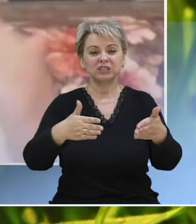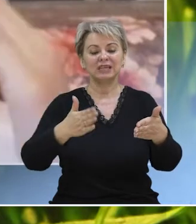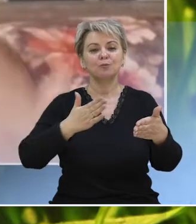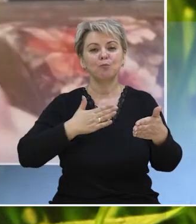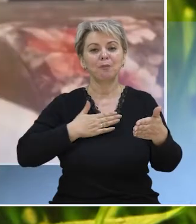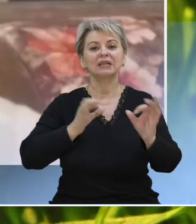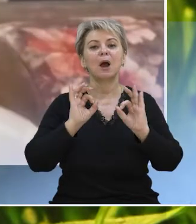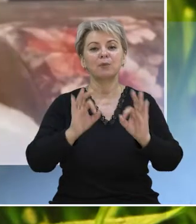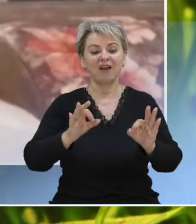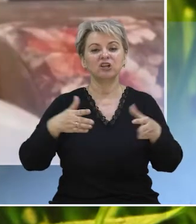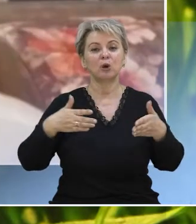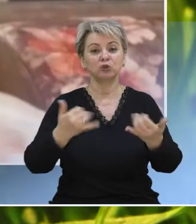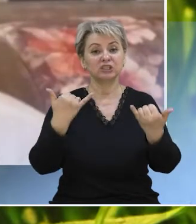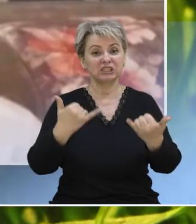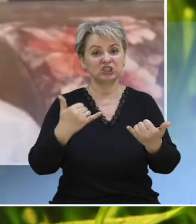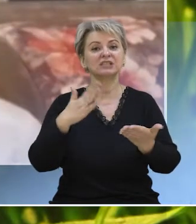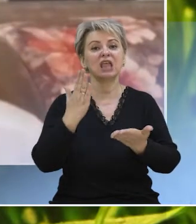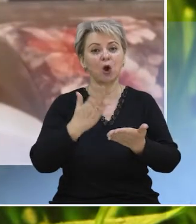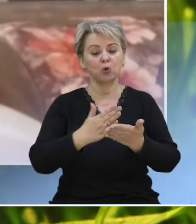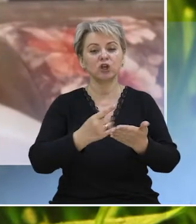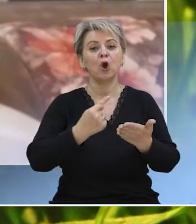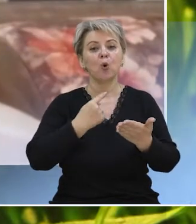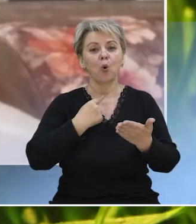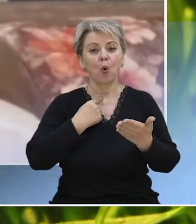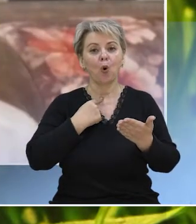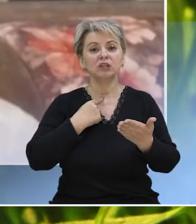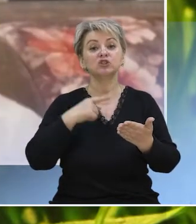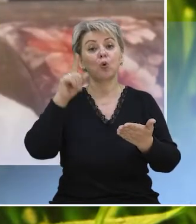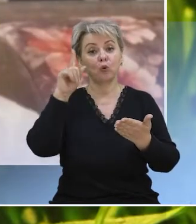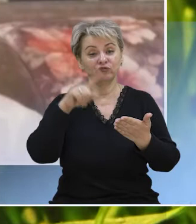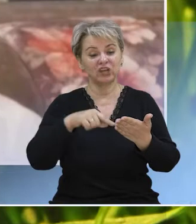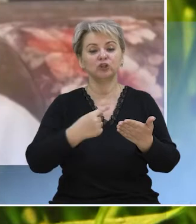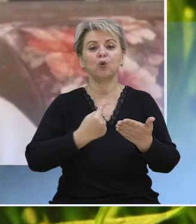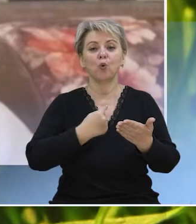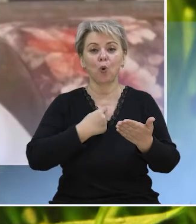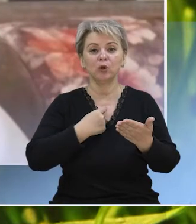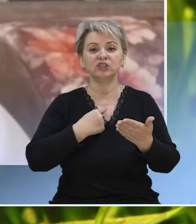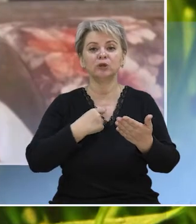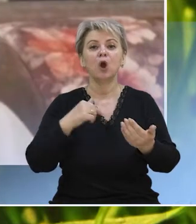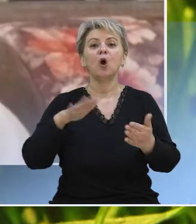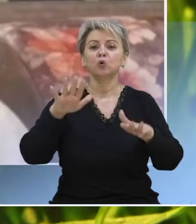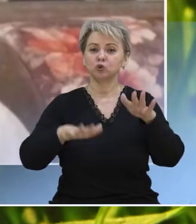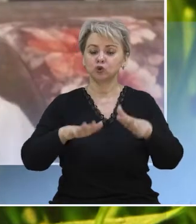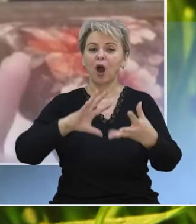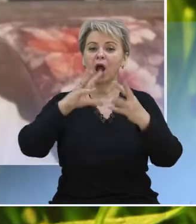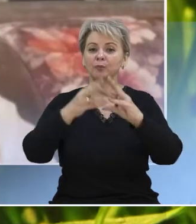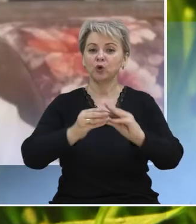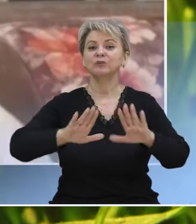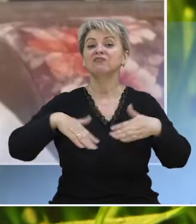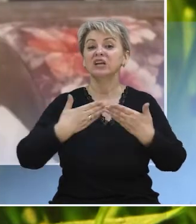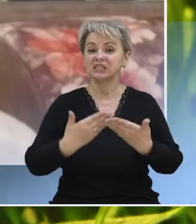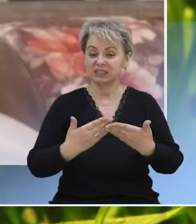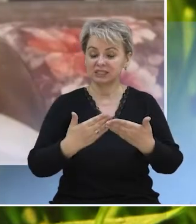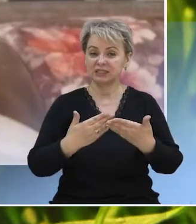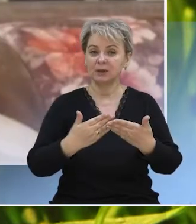пути. Мы на правильном пути сейчас с вами находимся. Голос становится убедительным, голос становится устойчивым, объемным